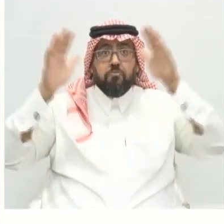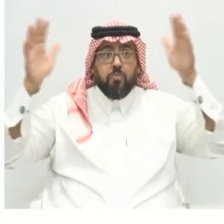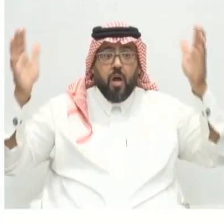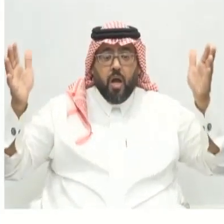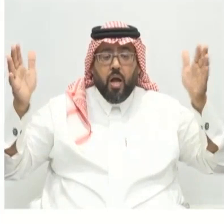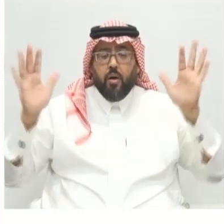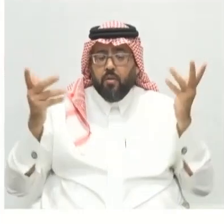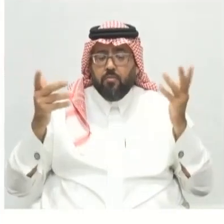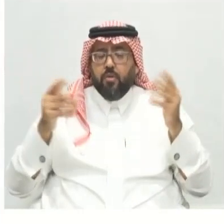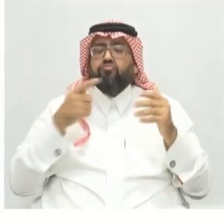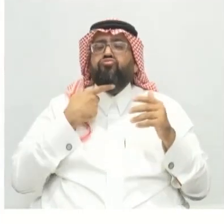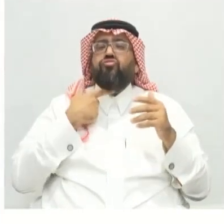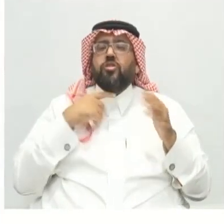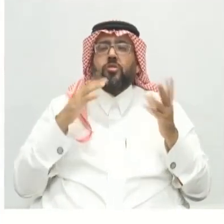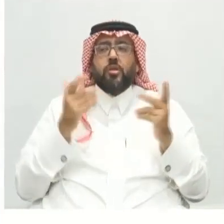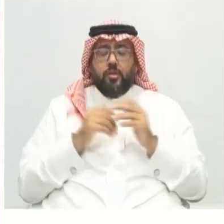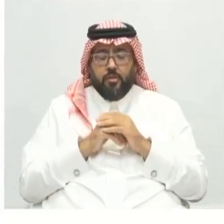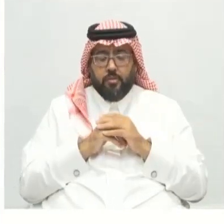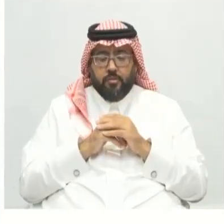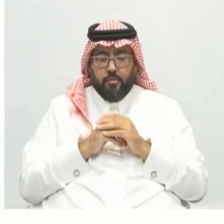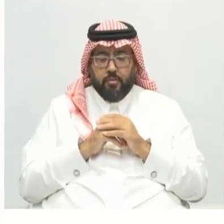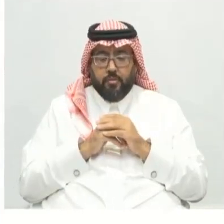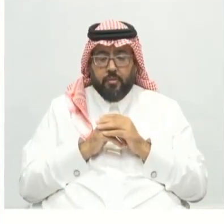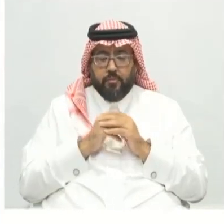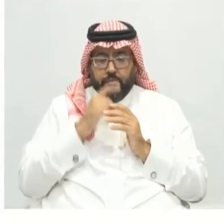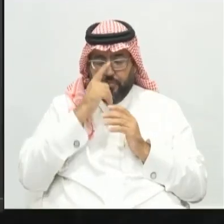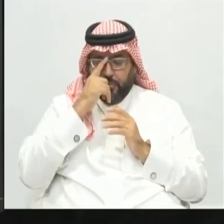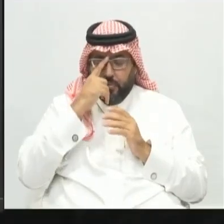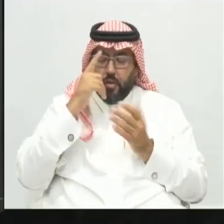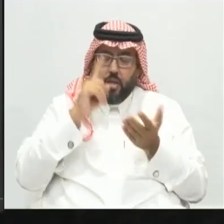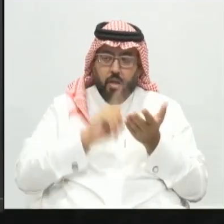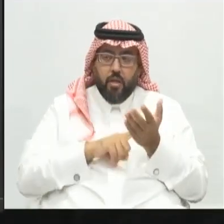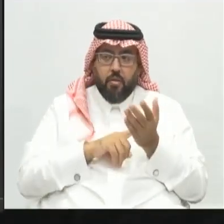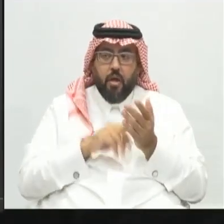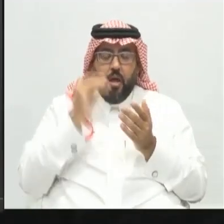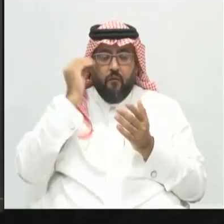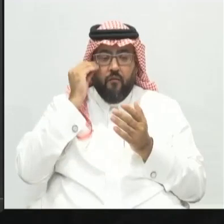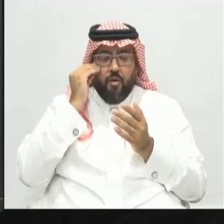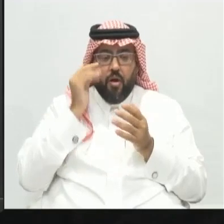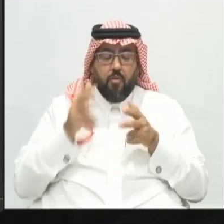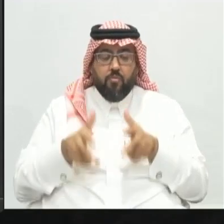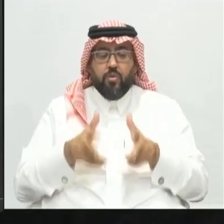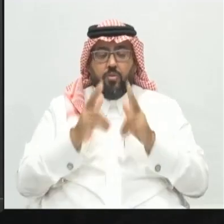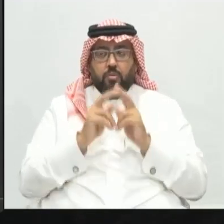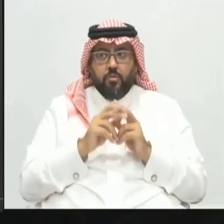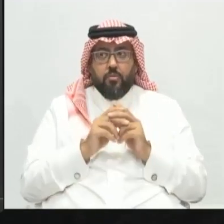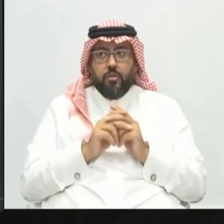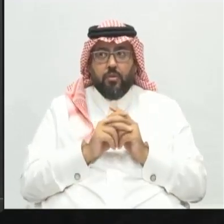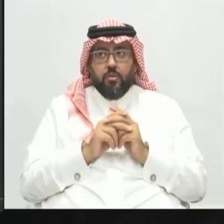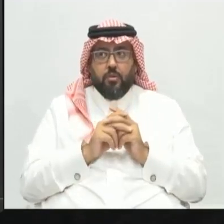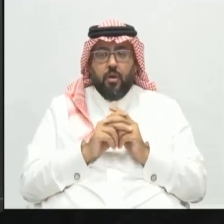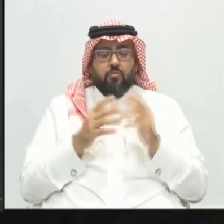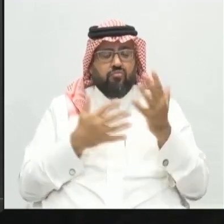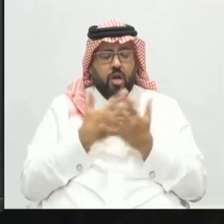ومتطلباته اذا في مرحله البدايه يجب معرفه التعريف عن المشروع لمرفه